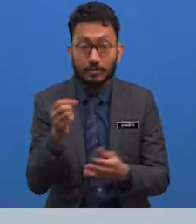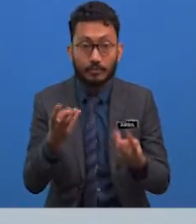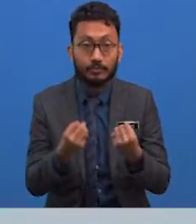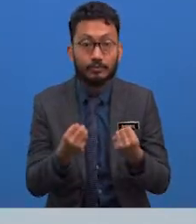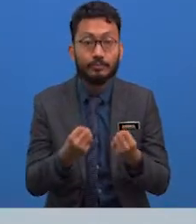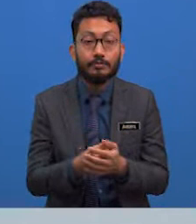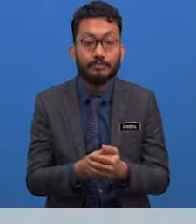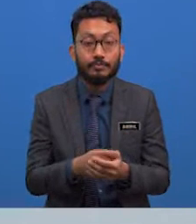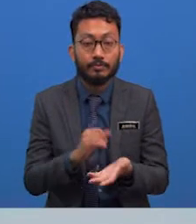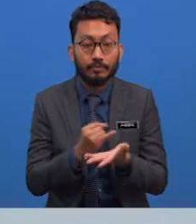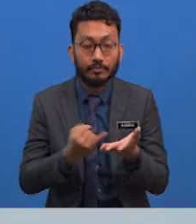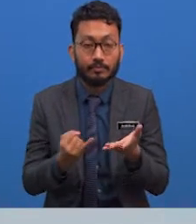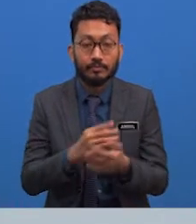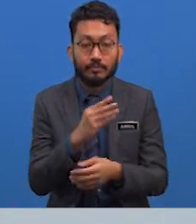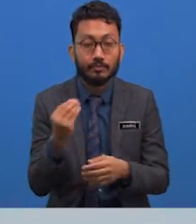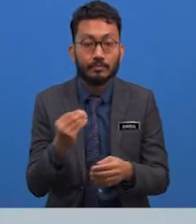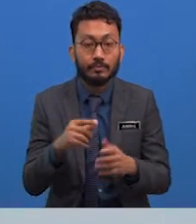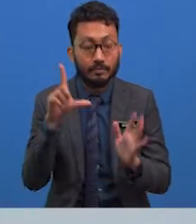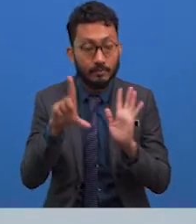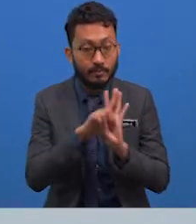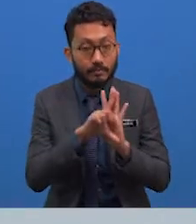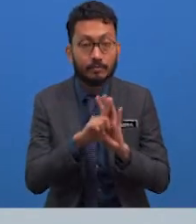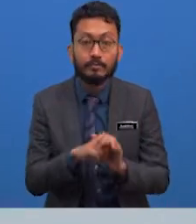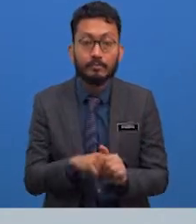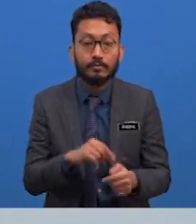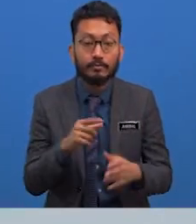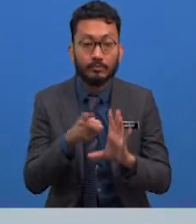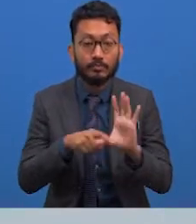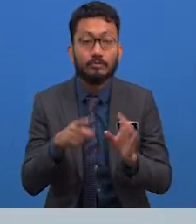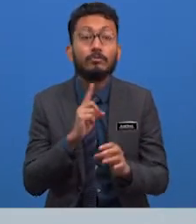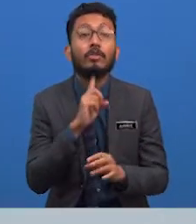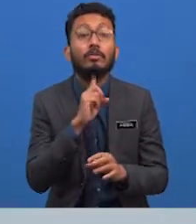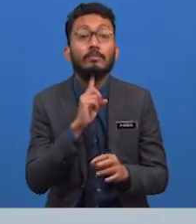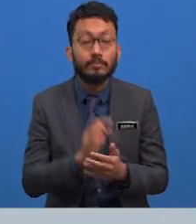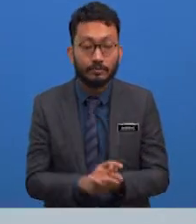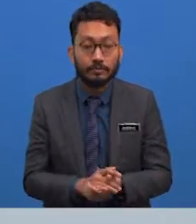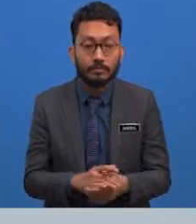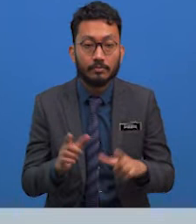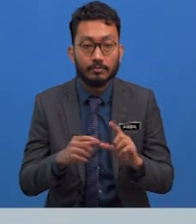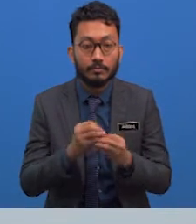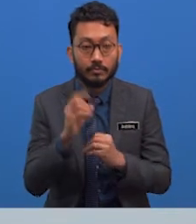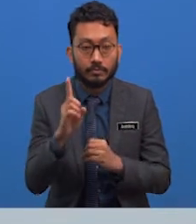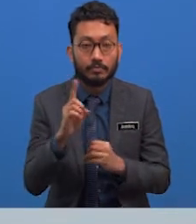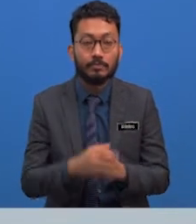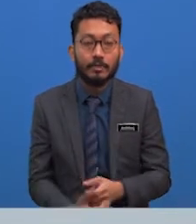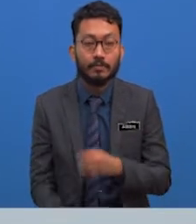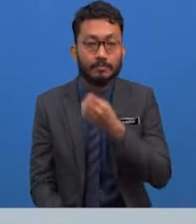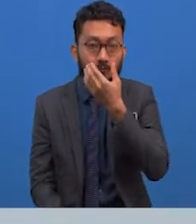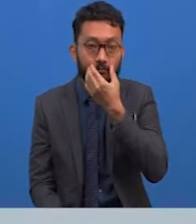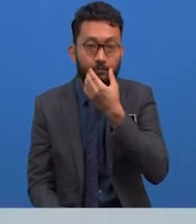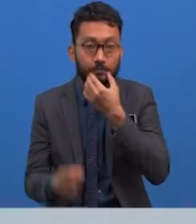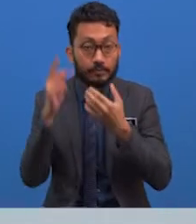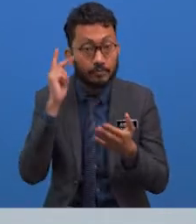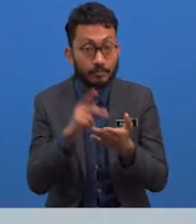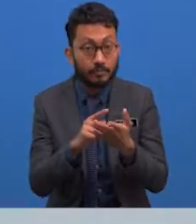meminta untuk melukis dan melabel sudut dongak. Langkah pertama